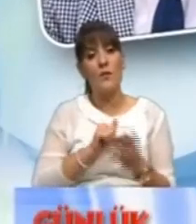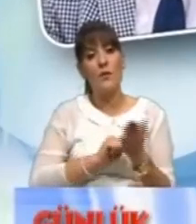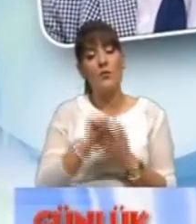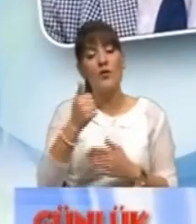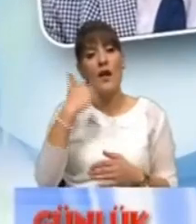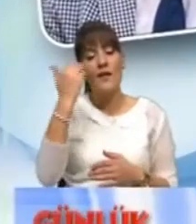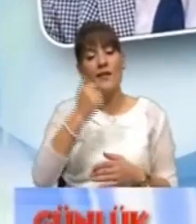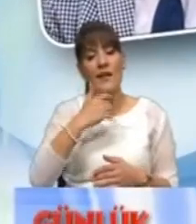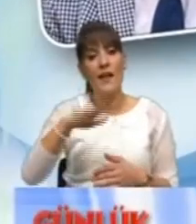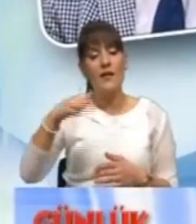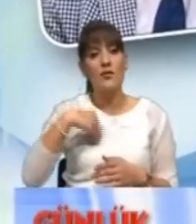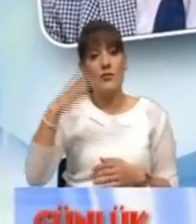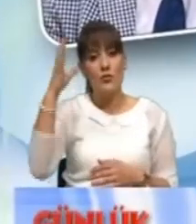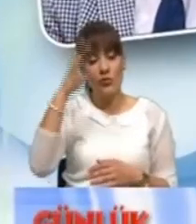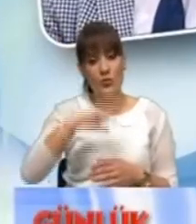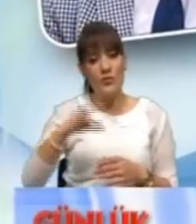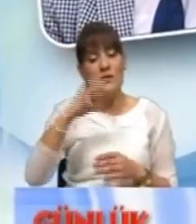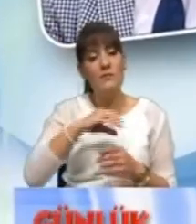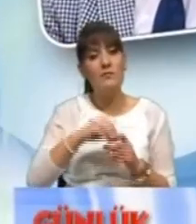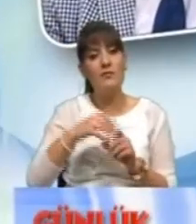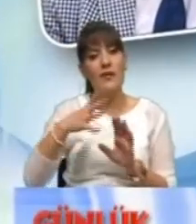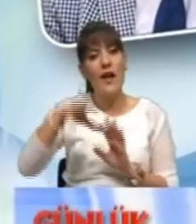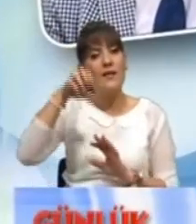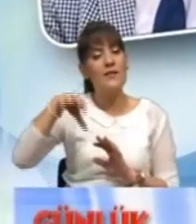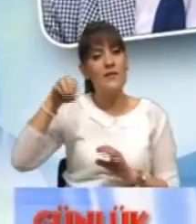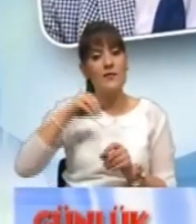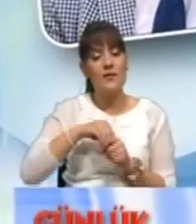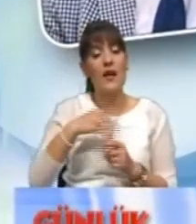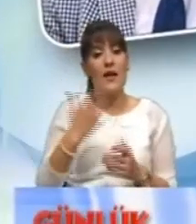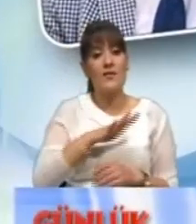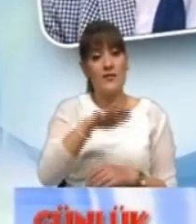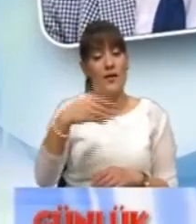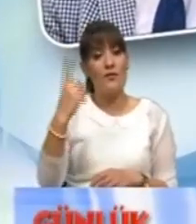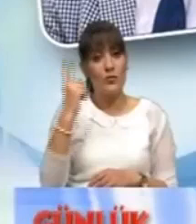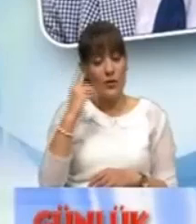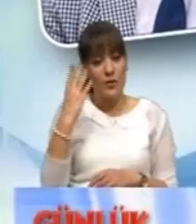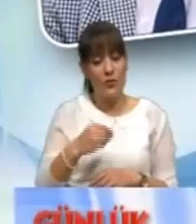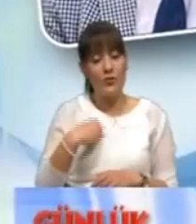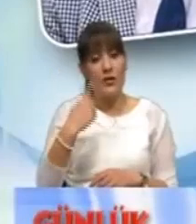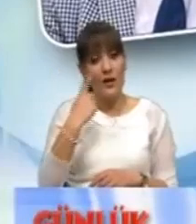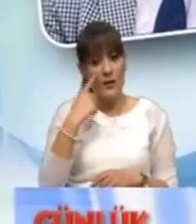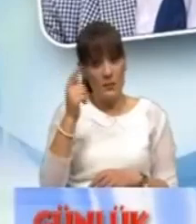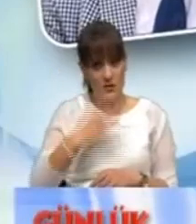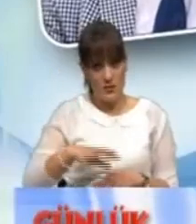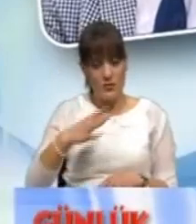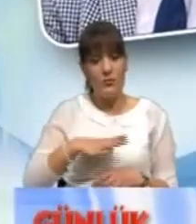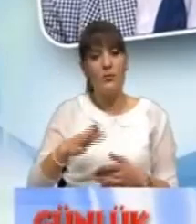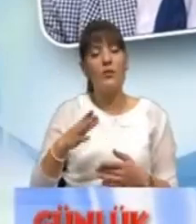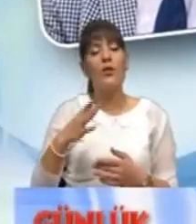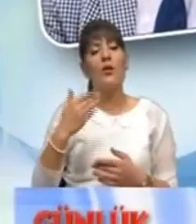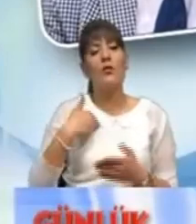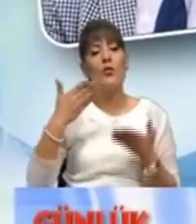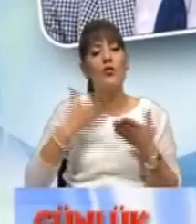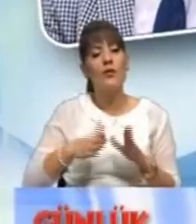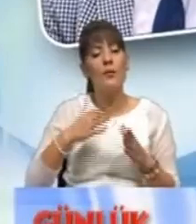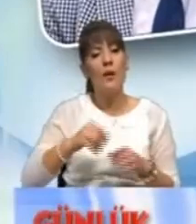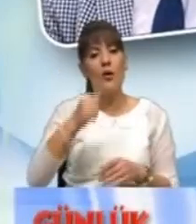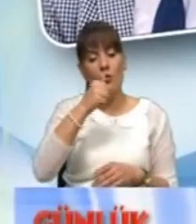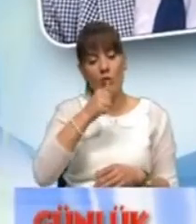bütün Akdeniz'deki turizm tesislerine eğer çevreye duyarlı olduklarını göstermek istiyorlarsa üreme